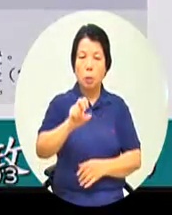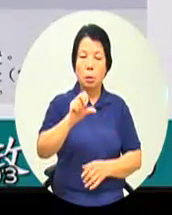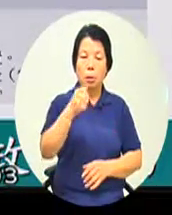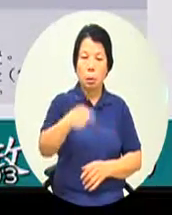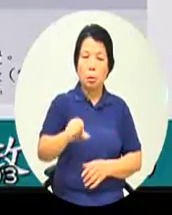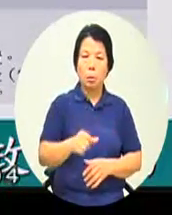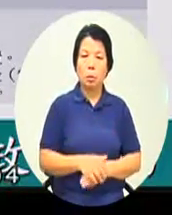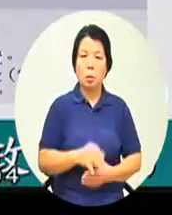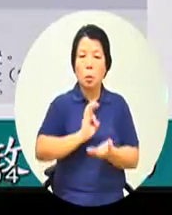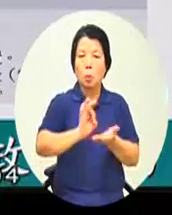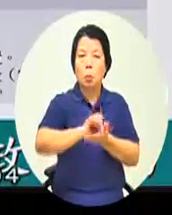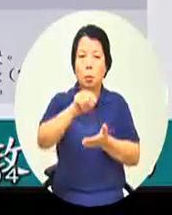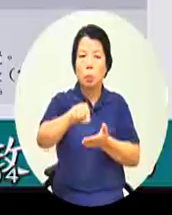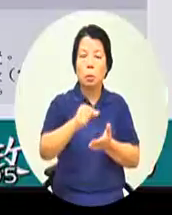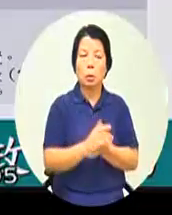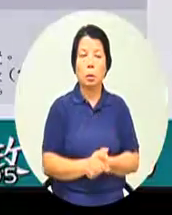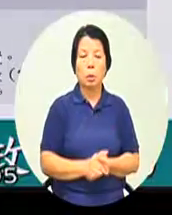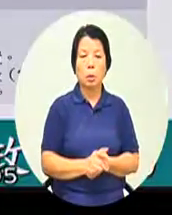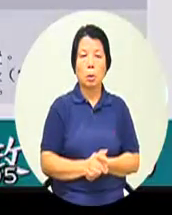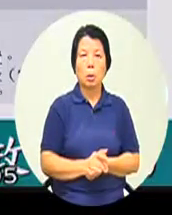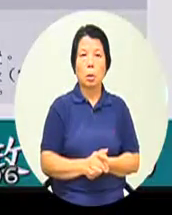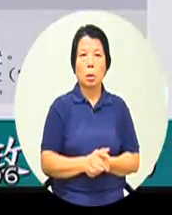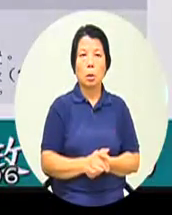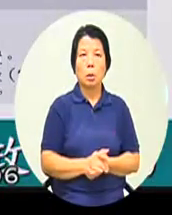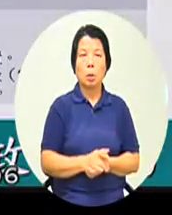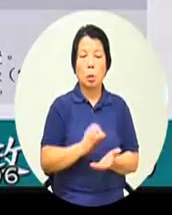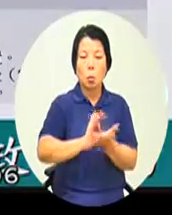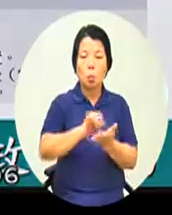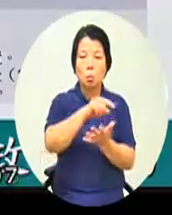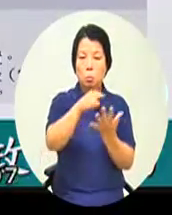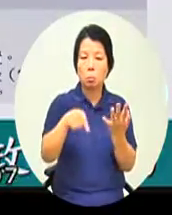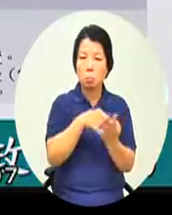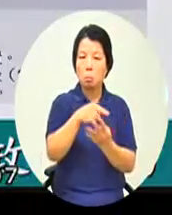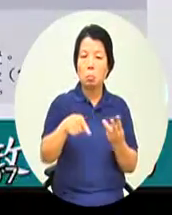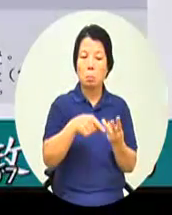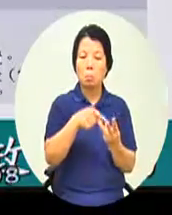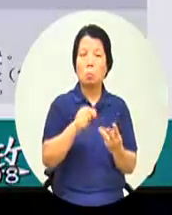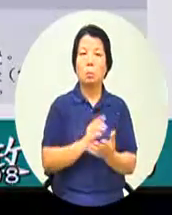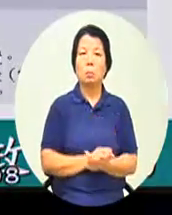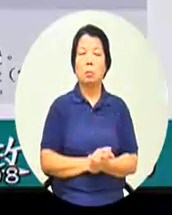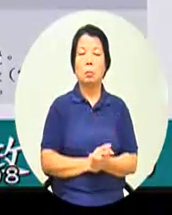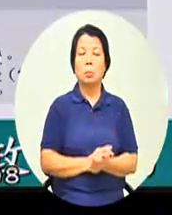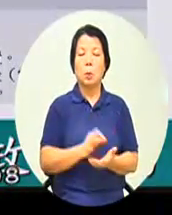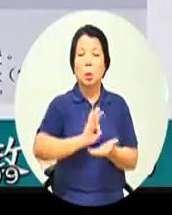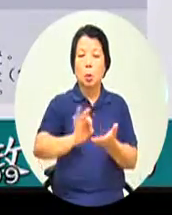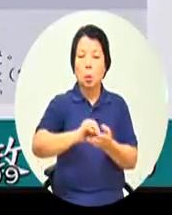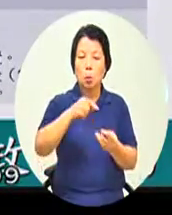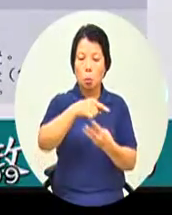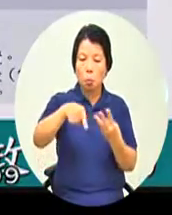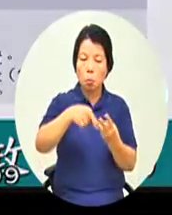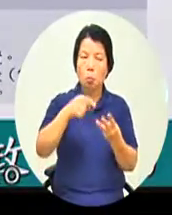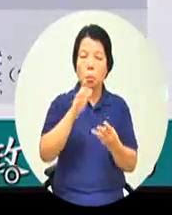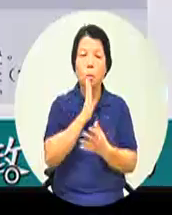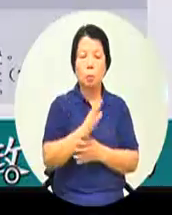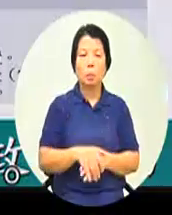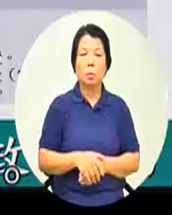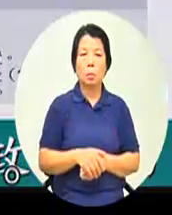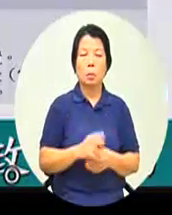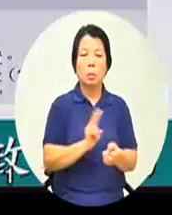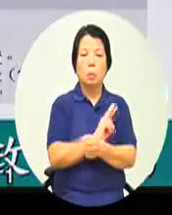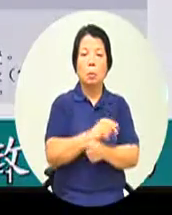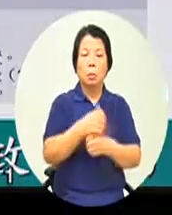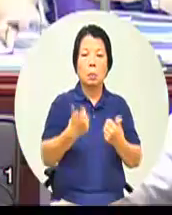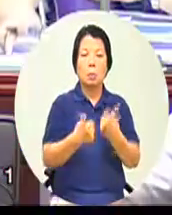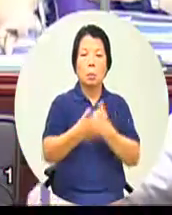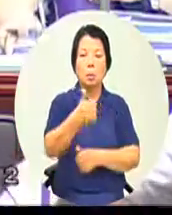在这个、这个三项吗？你答一下，真的用在这个这个。 林议员呢、啊，首先要谢谢你长期